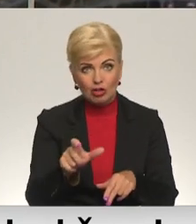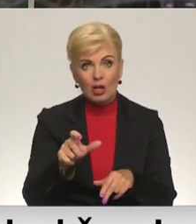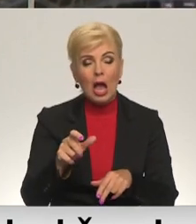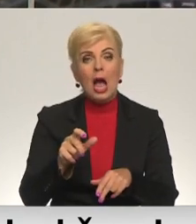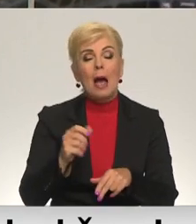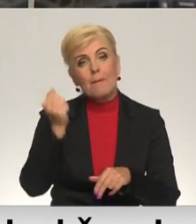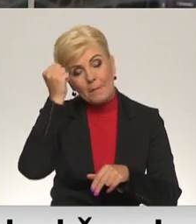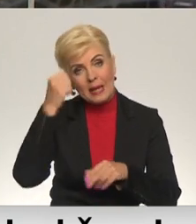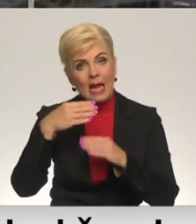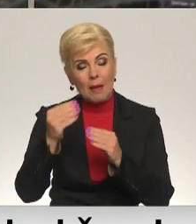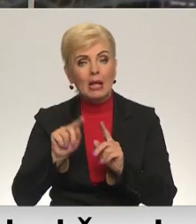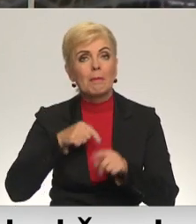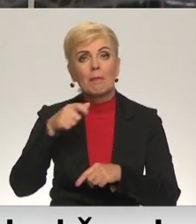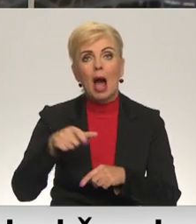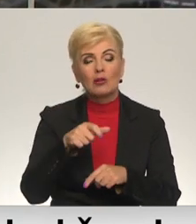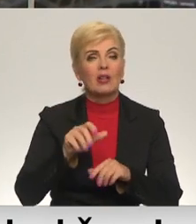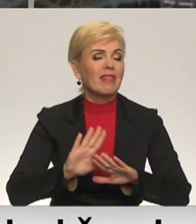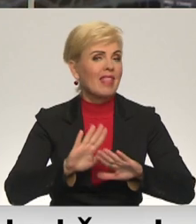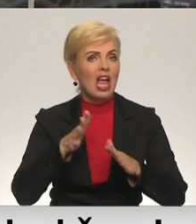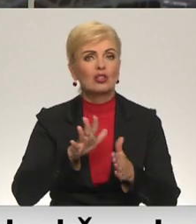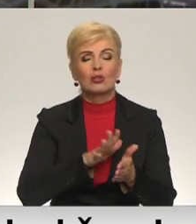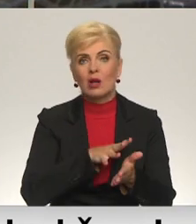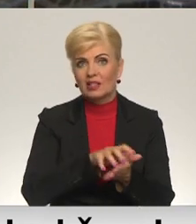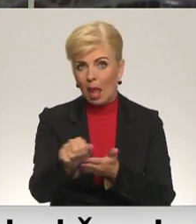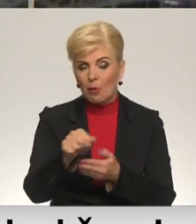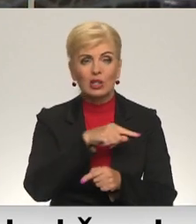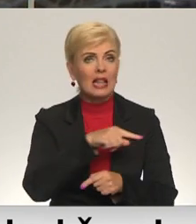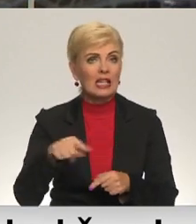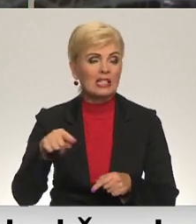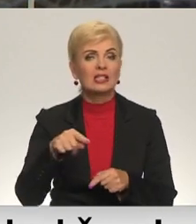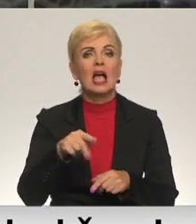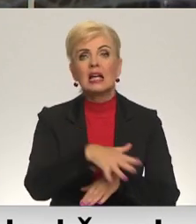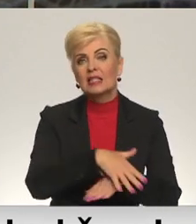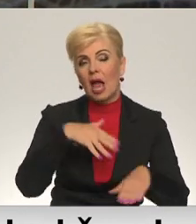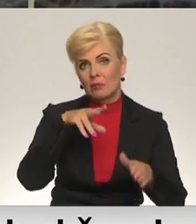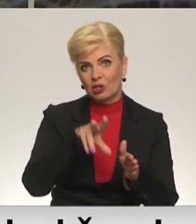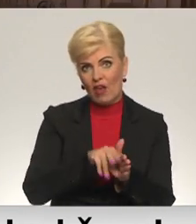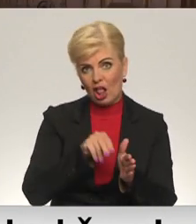Pārdaugavā gan visticamāk neizdosies demontēt līdz Saeimas vēlēšanām. Turpinam ar Līcīti.